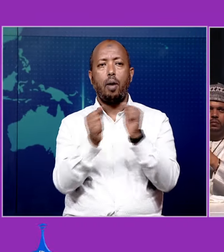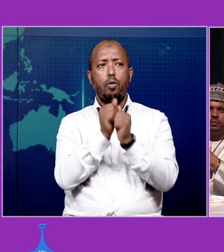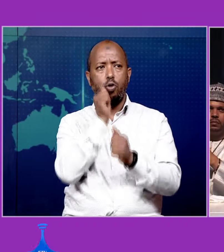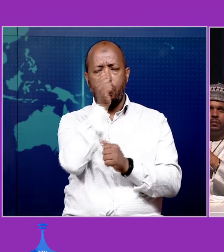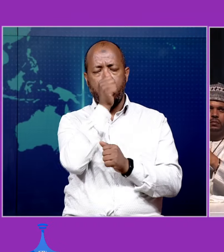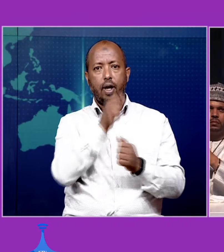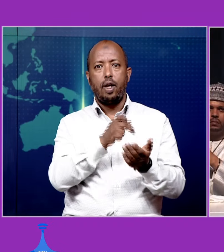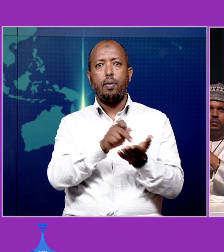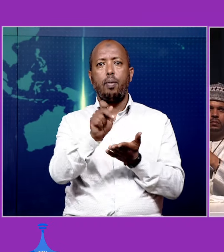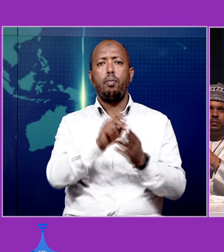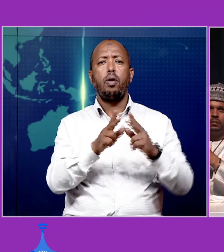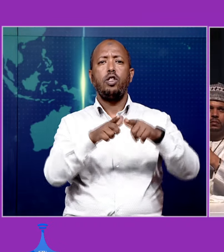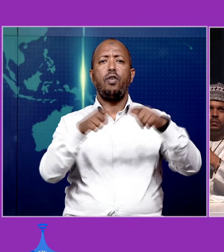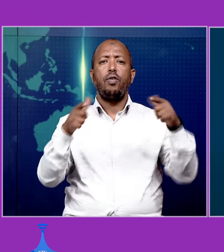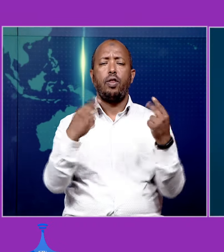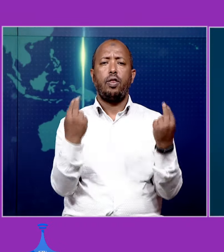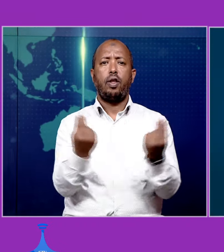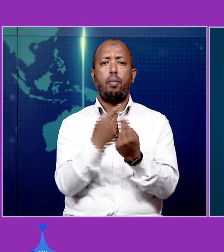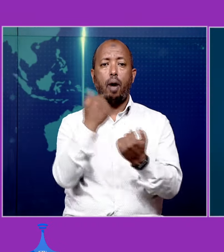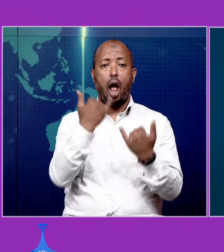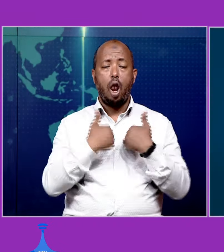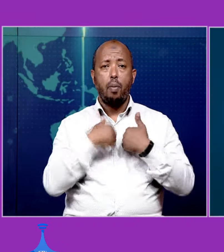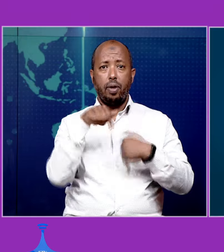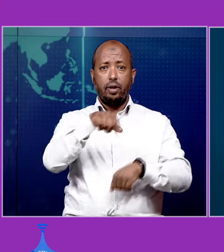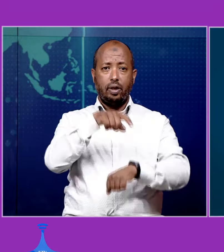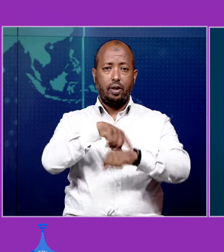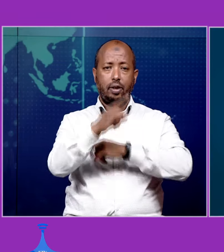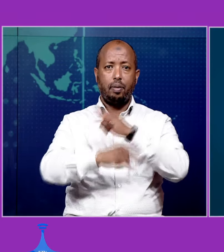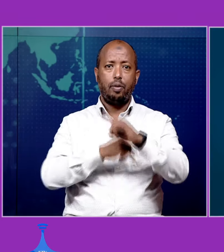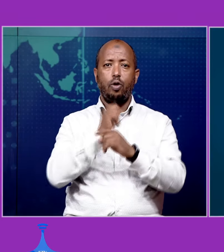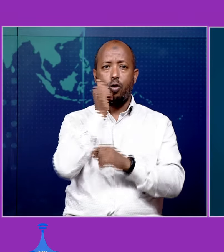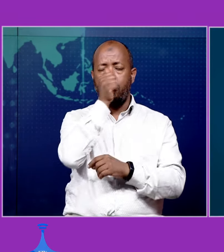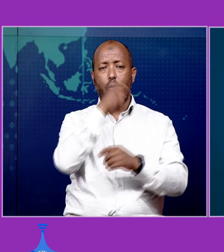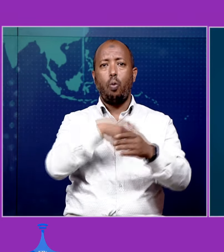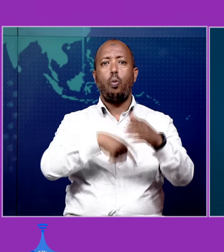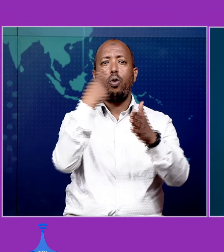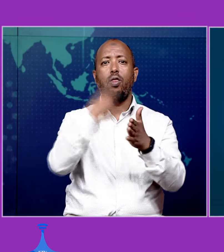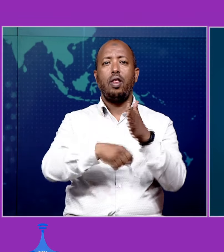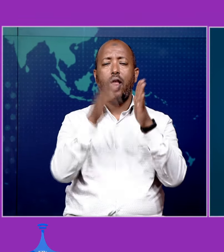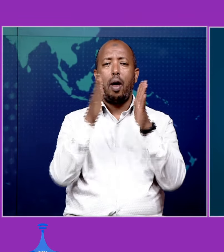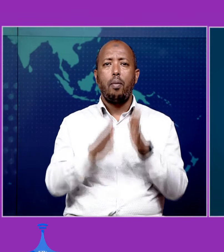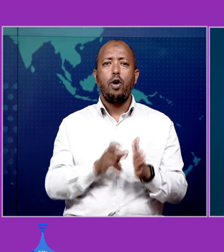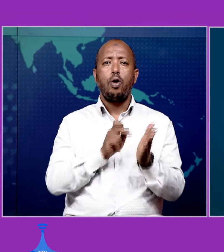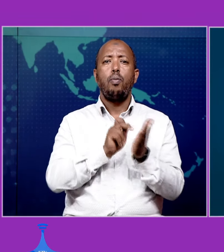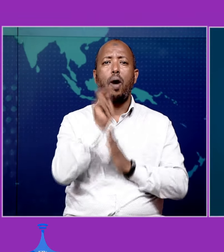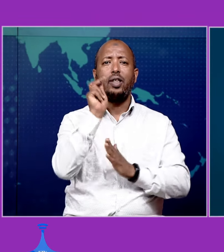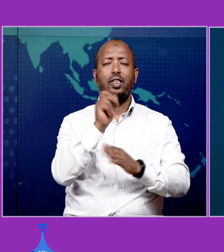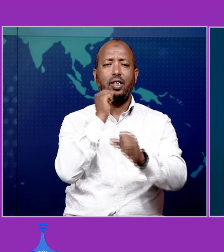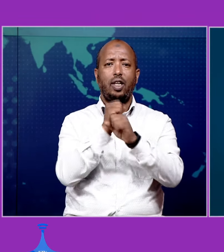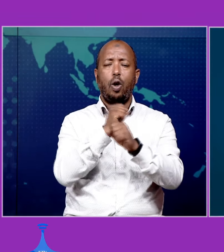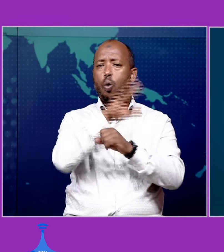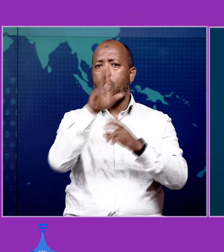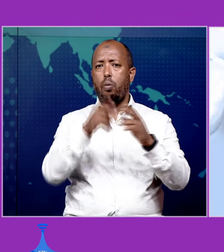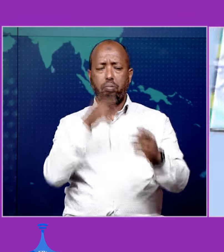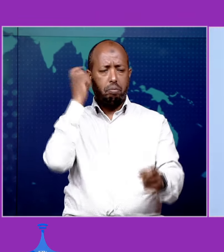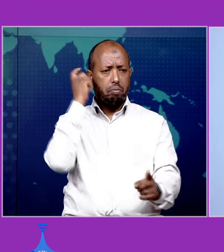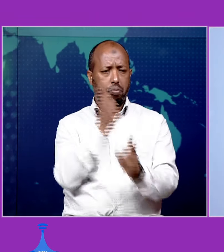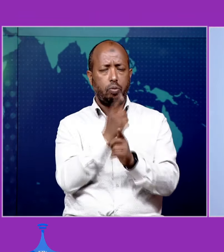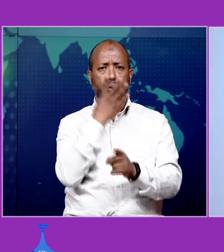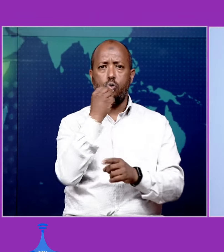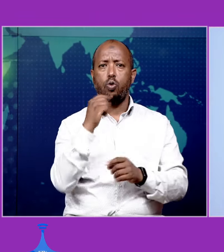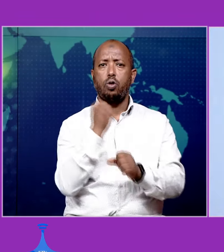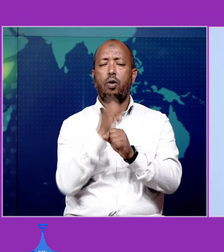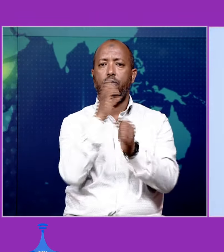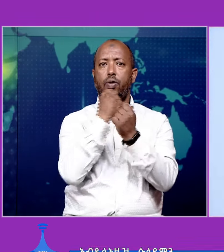ዲፕሎማሲን በሰፊው የተጠቀሙበት ባለው በዚህ ዘመን ኢትዮጵያም ውጤታማ የዲፕሎማሲ ስራ ማከናወኗ ይገለጻል። ባለፉት 6 ወራት ደግሞ